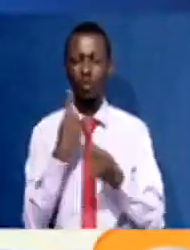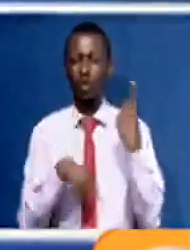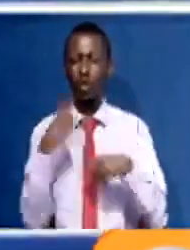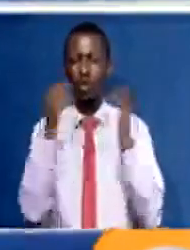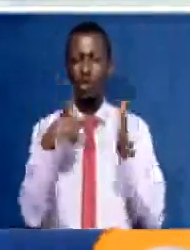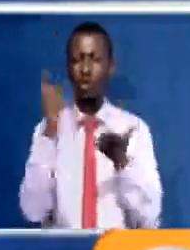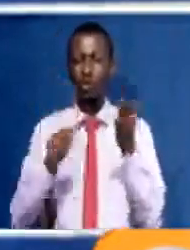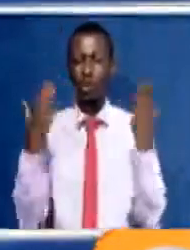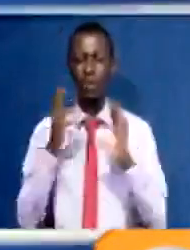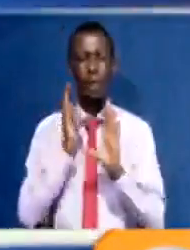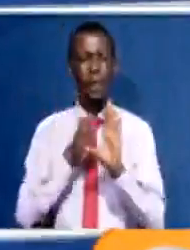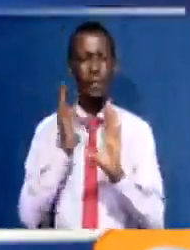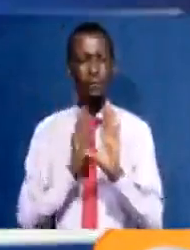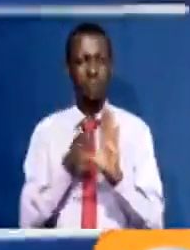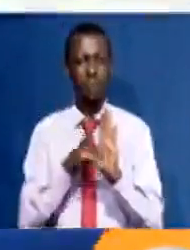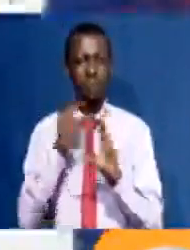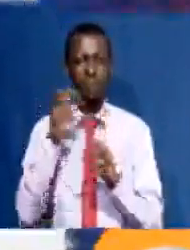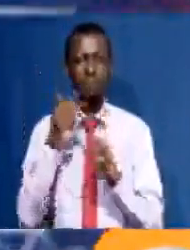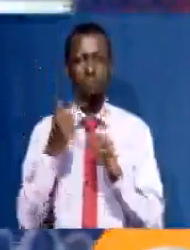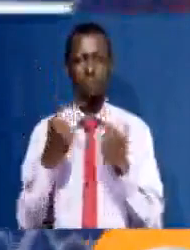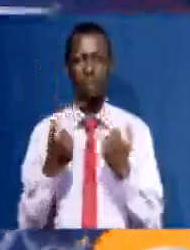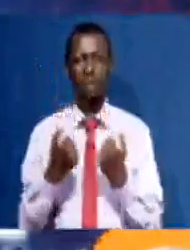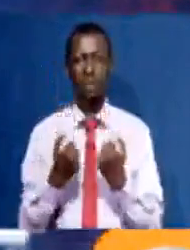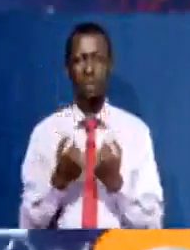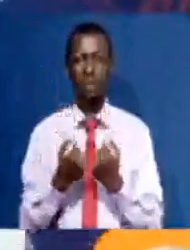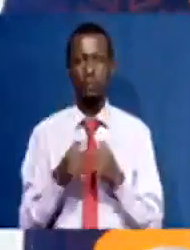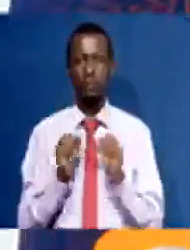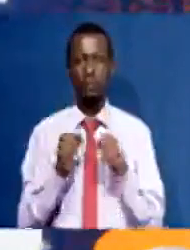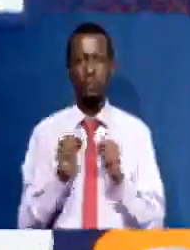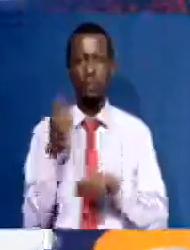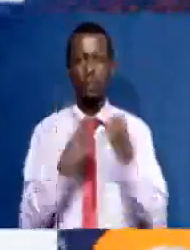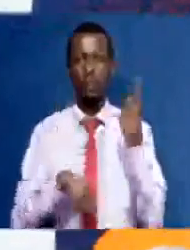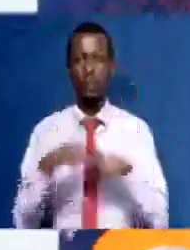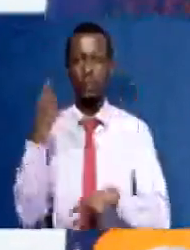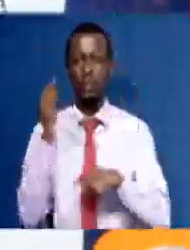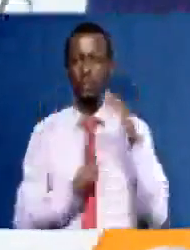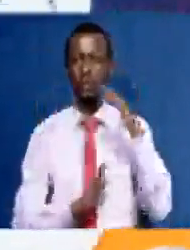to participate in the game, since anyone can win the grand prize.